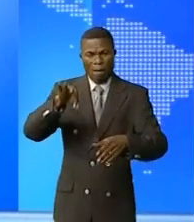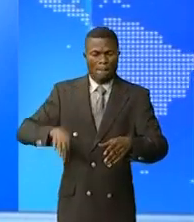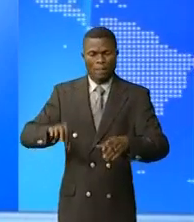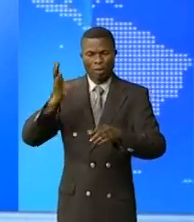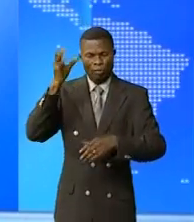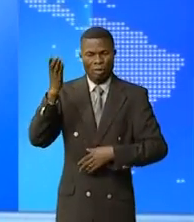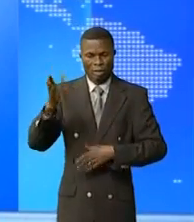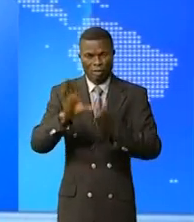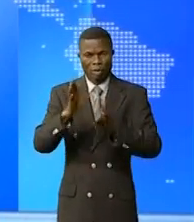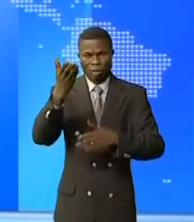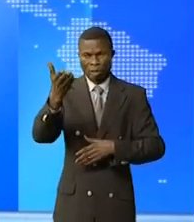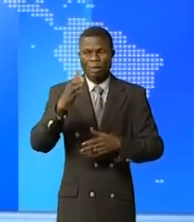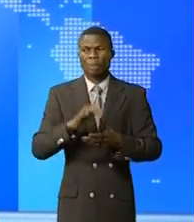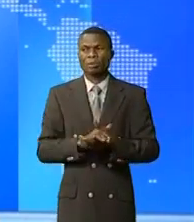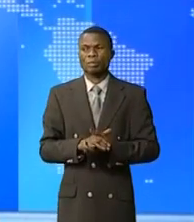local. Reportage.